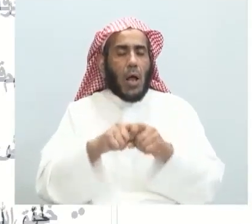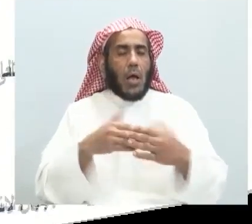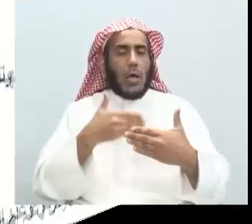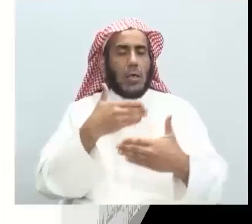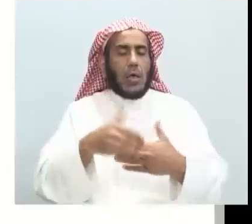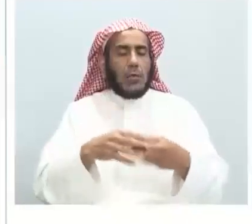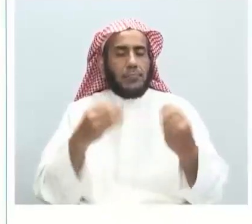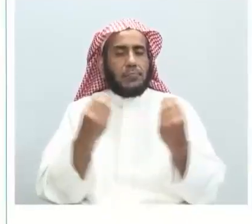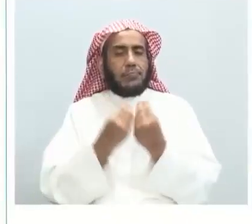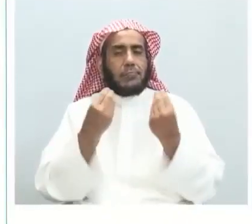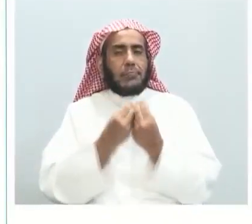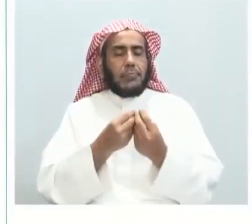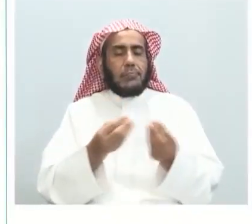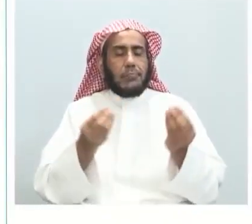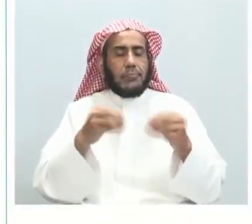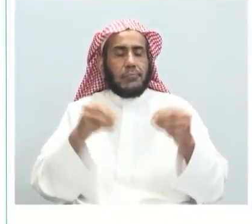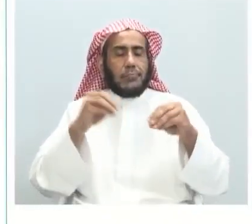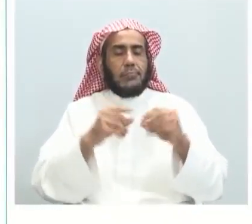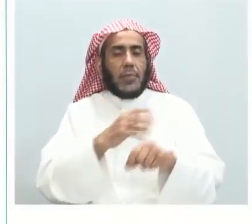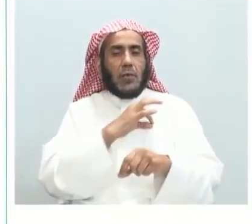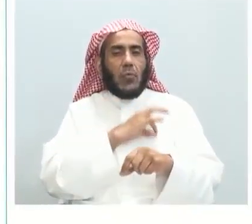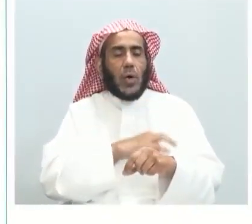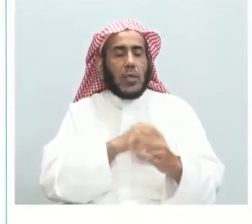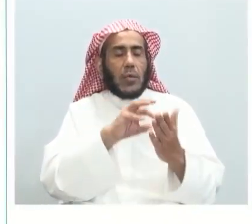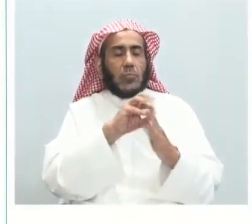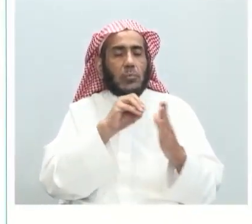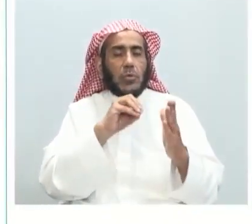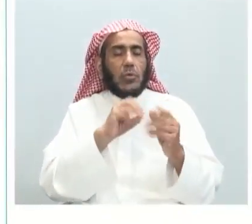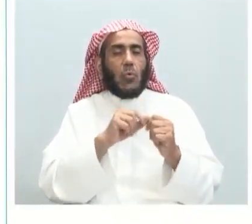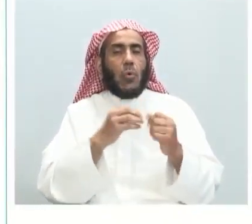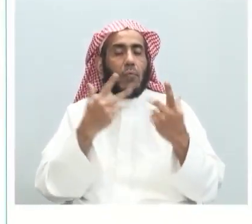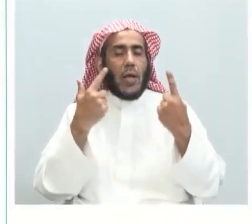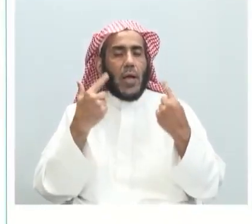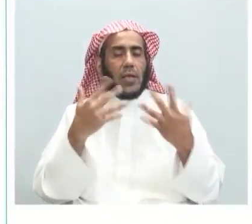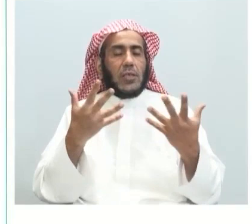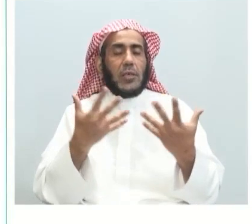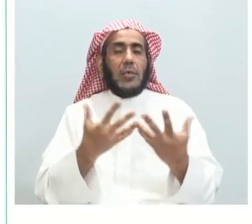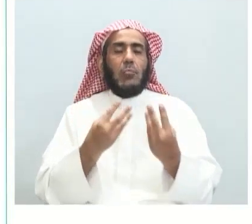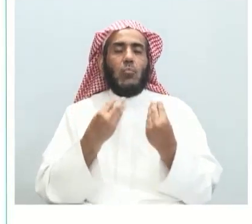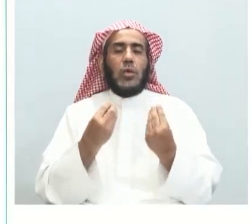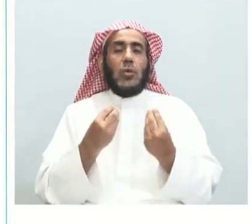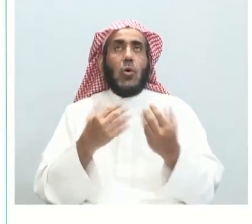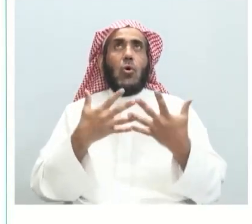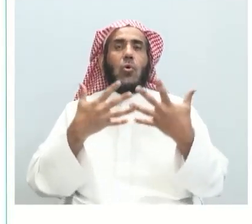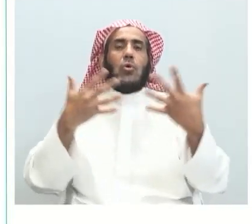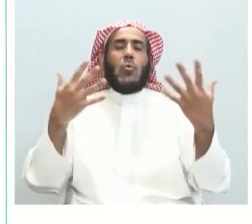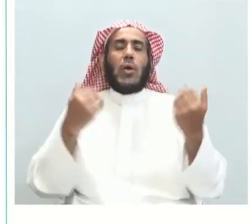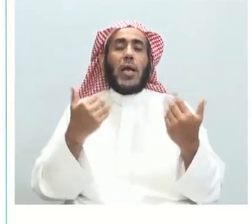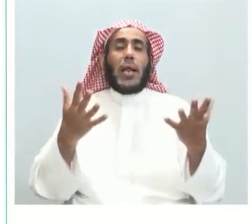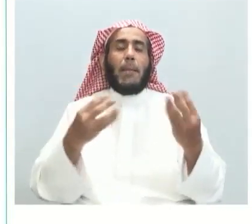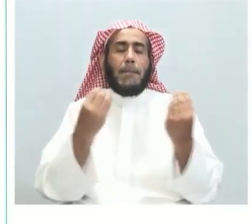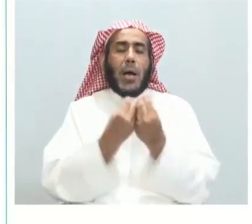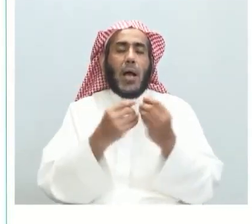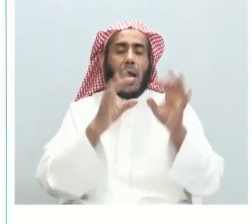الطلاب والطالبات الى مزيد من الفوائد المستنبطه وفي عيش ممتع وجو كريم مع